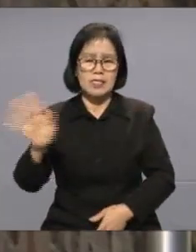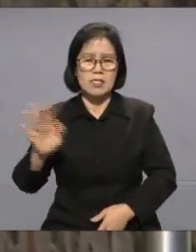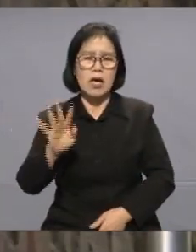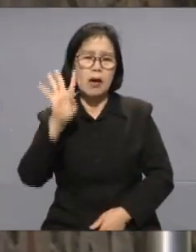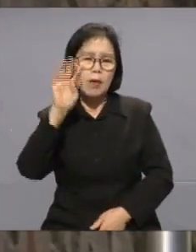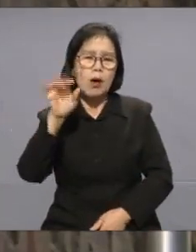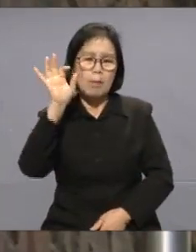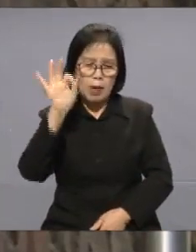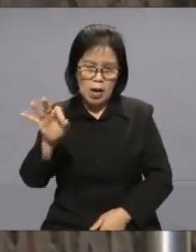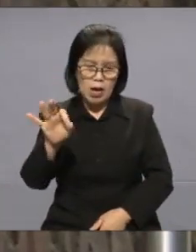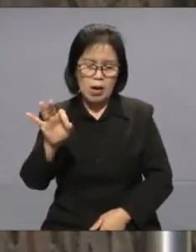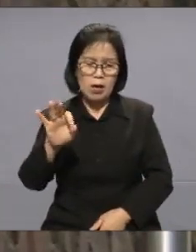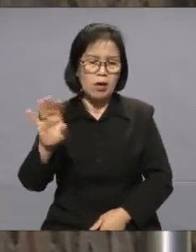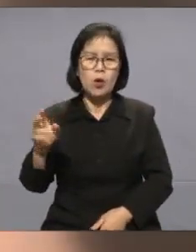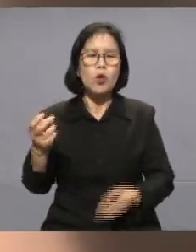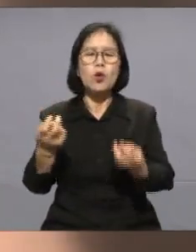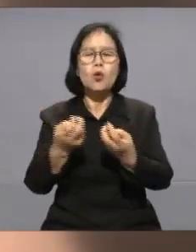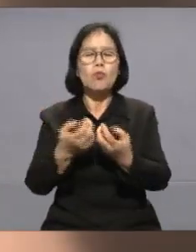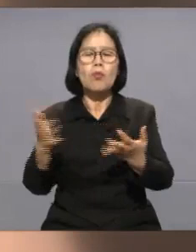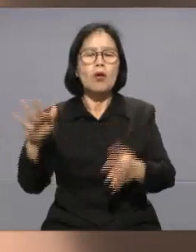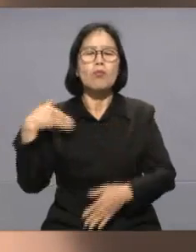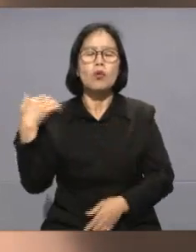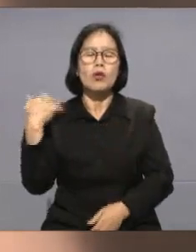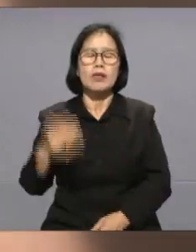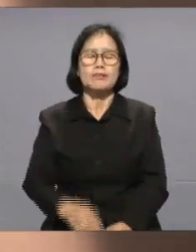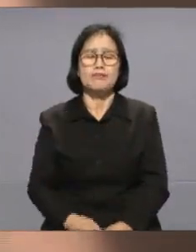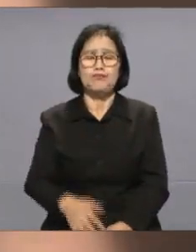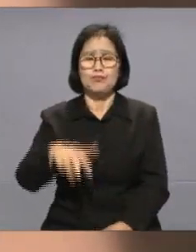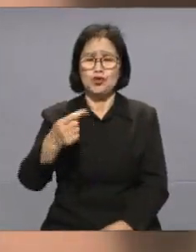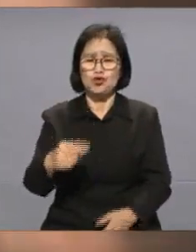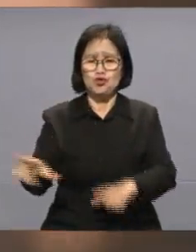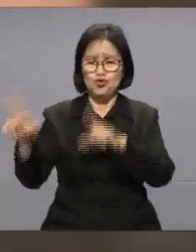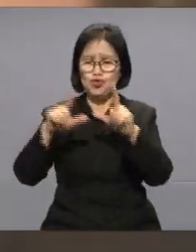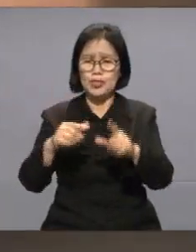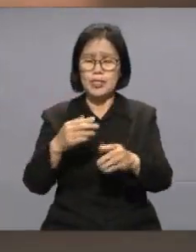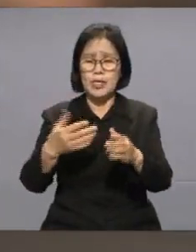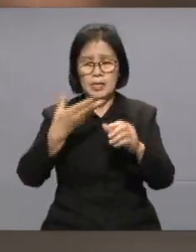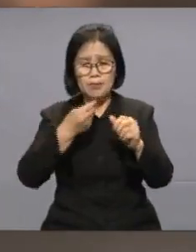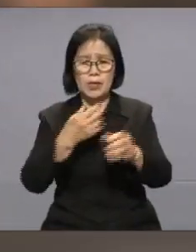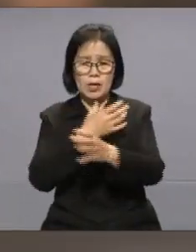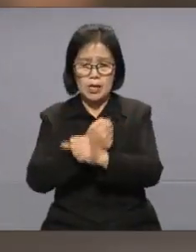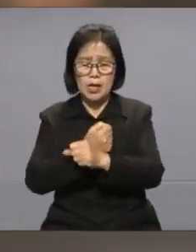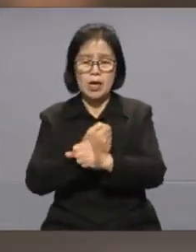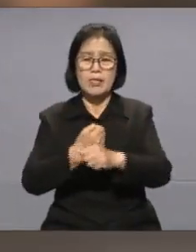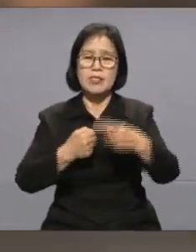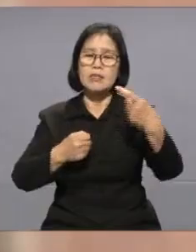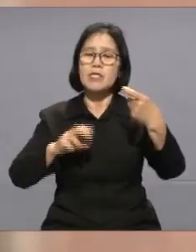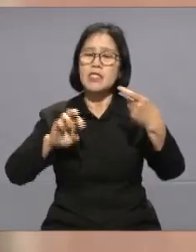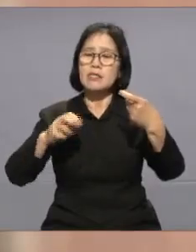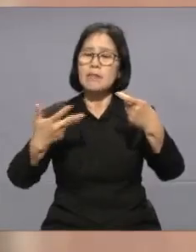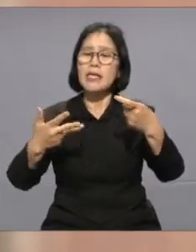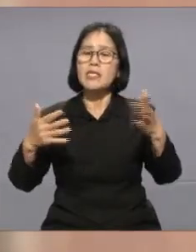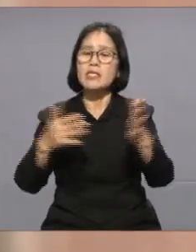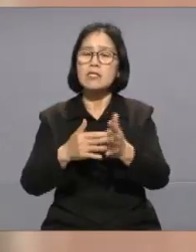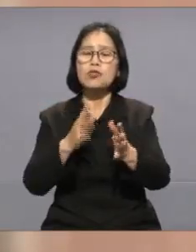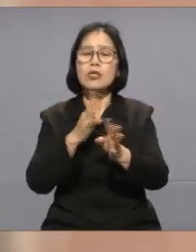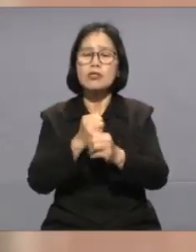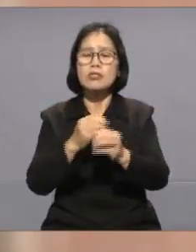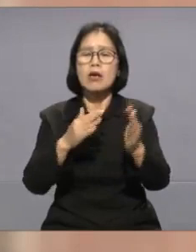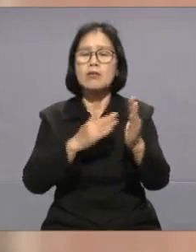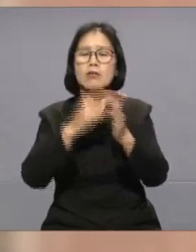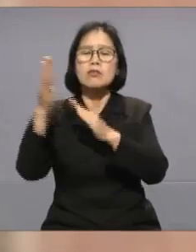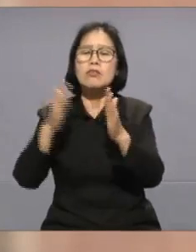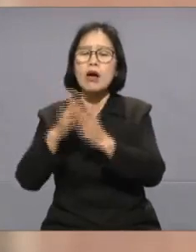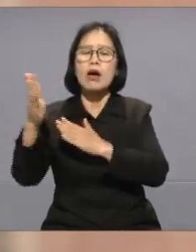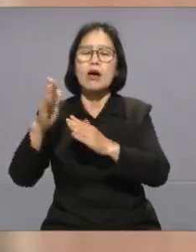봐야죠. 어떻게 그렇게 못 오는지. 조두순 주거지의 임대 계약은 오는 28일 끝나 언제든 거처를